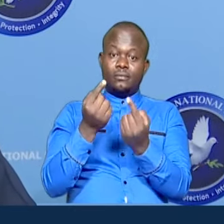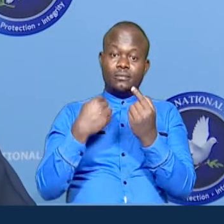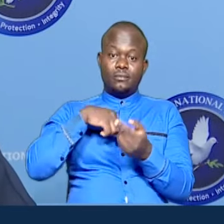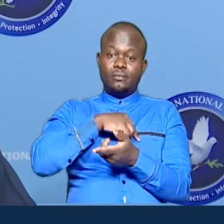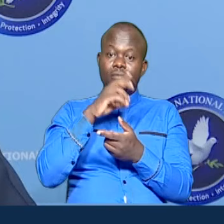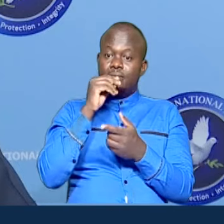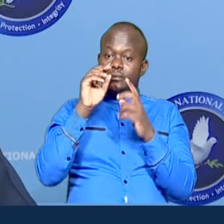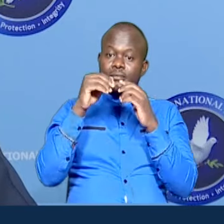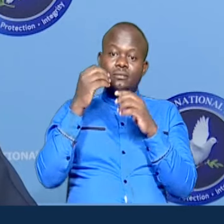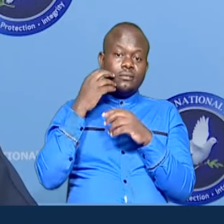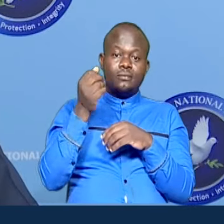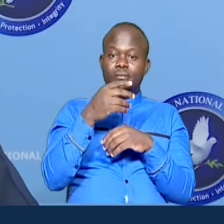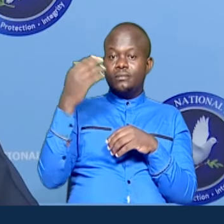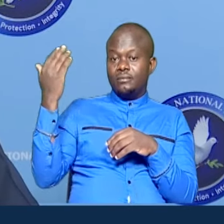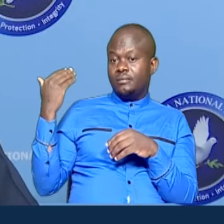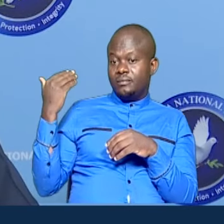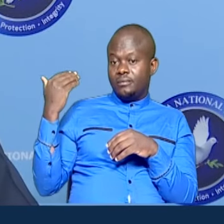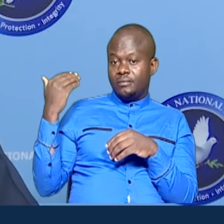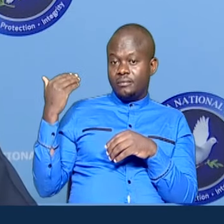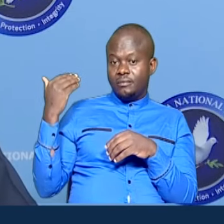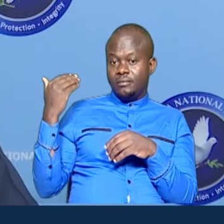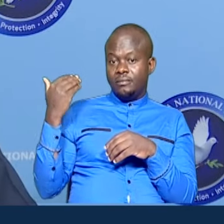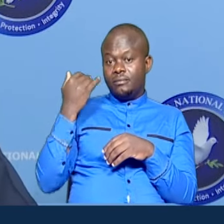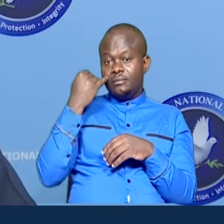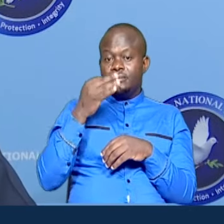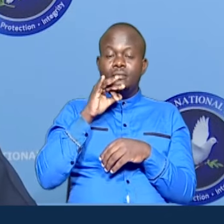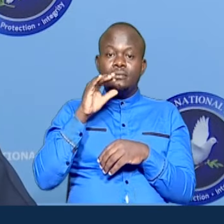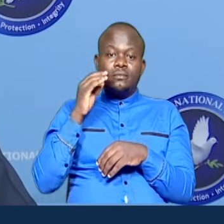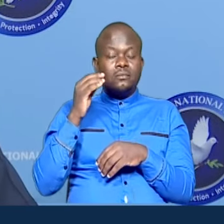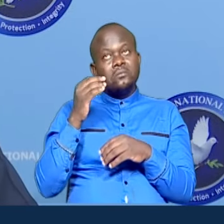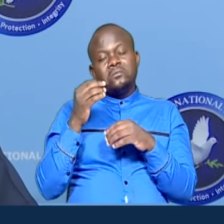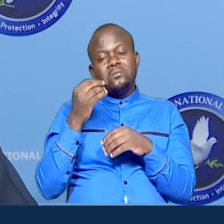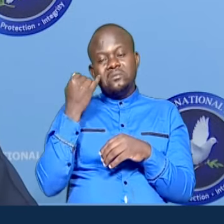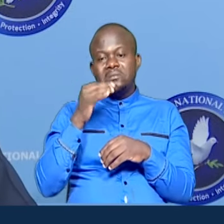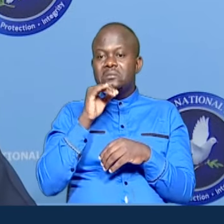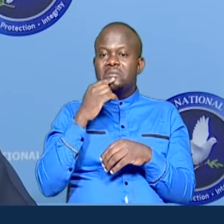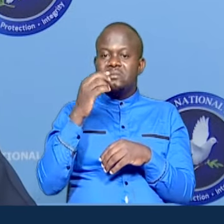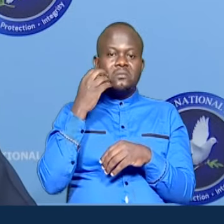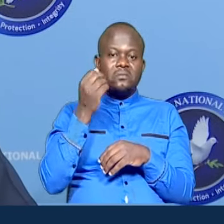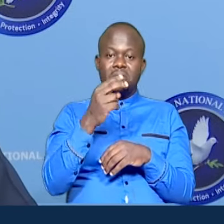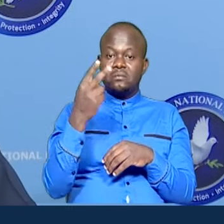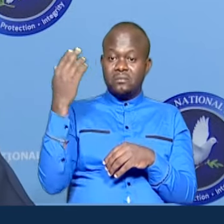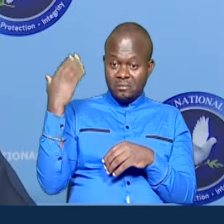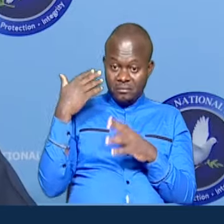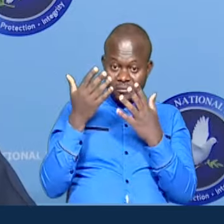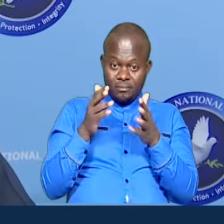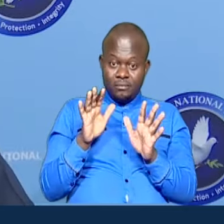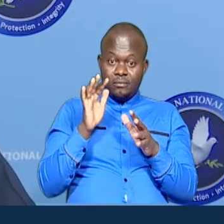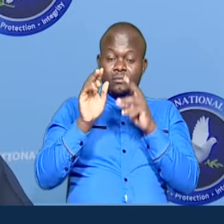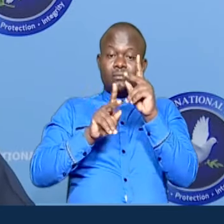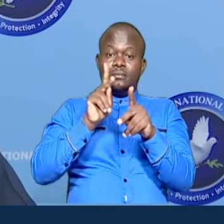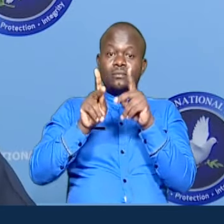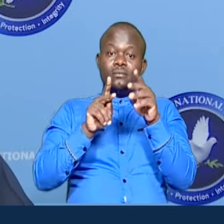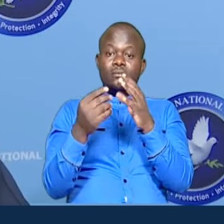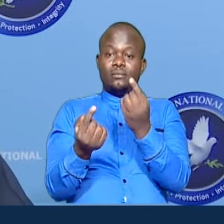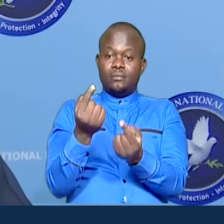mu kwezi gushize, nimba atari nk'amezi abiri ashize, aho abantu